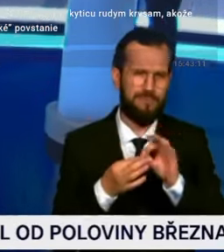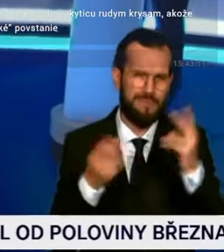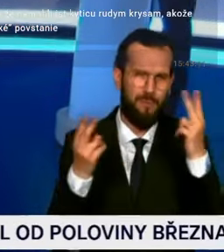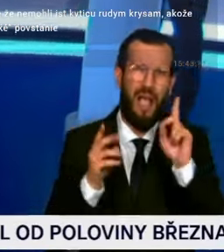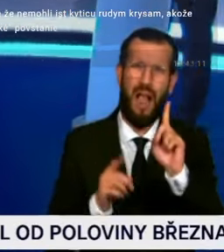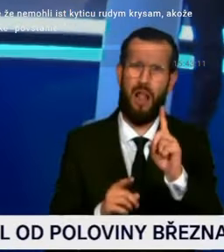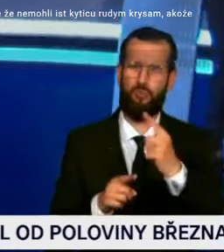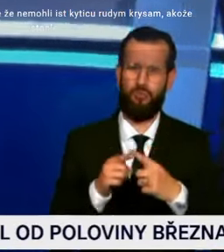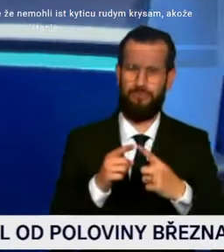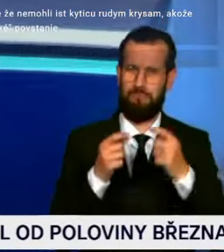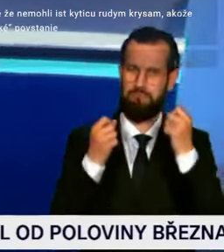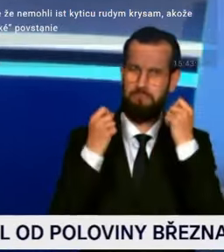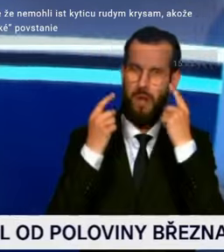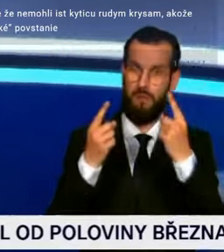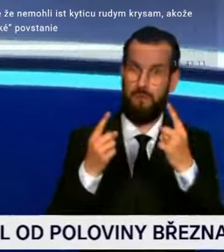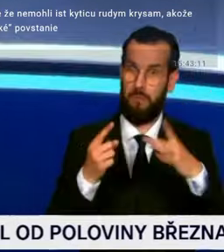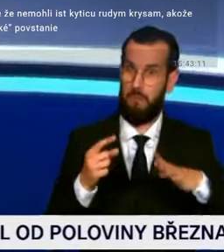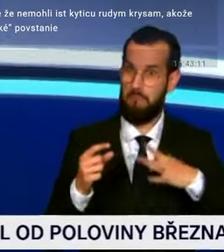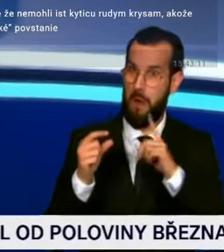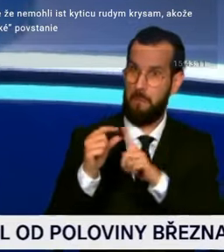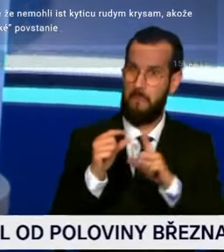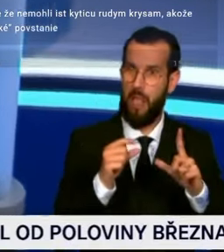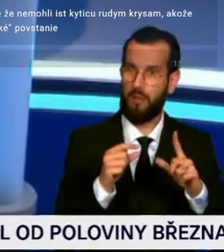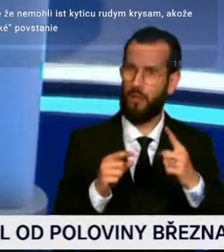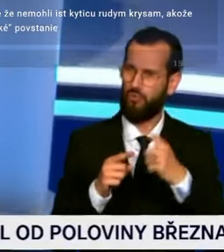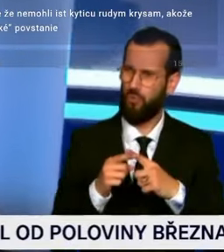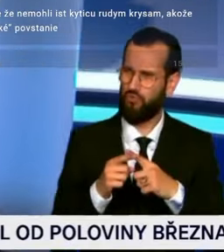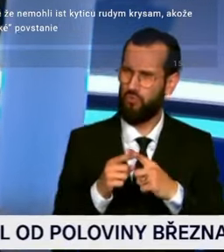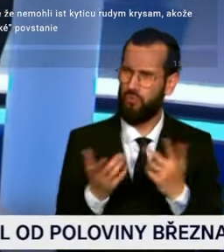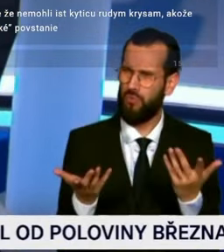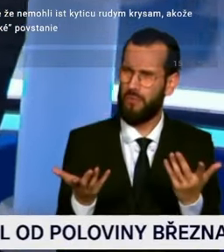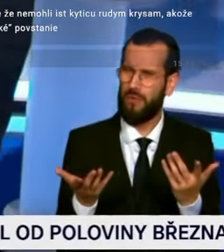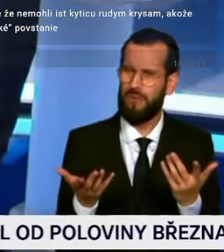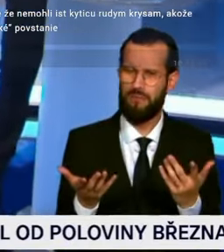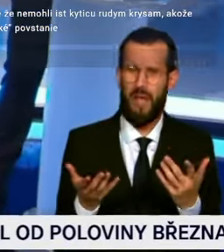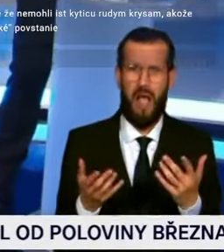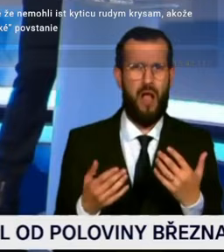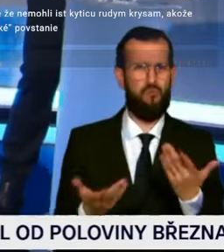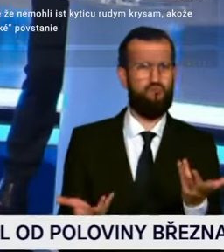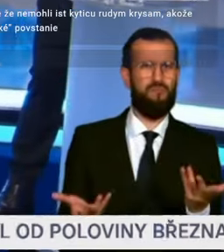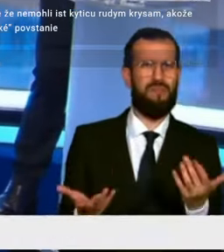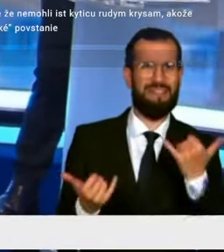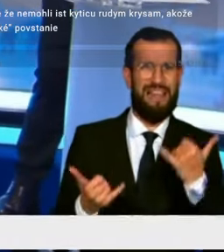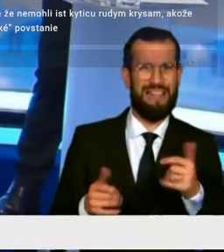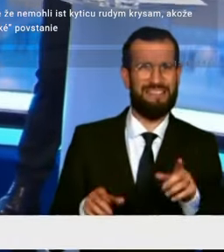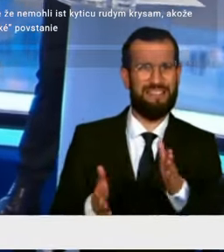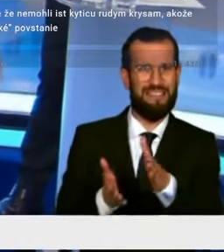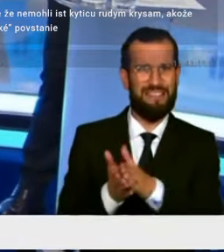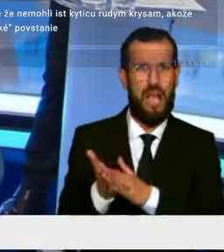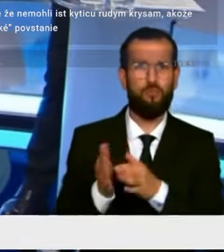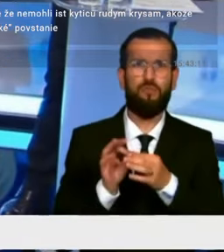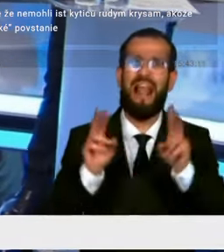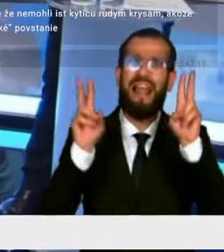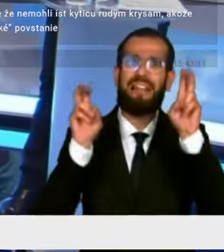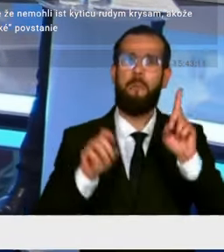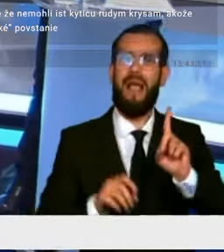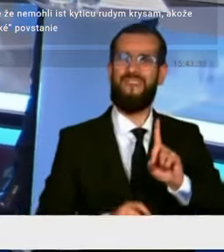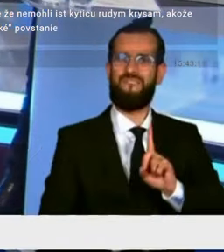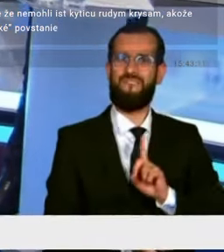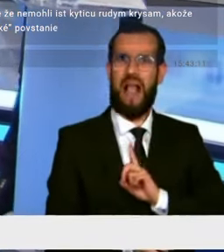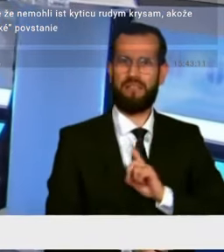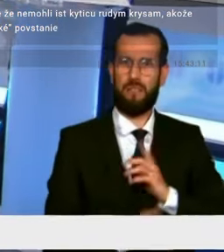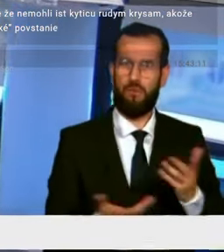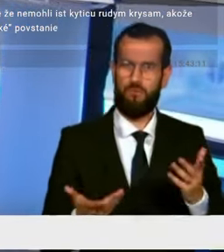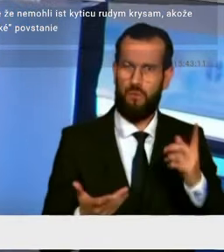eh Trošku som prekvapený pán Pellegrini také nervózne je to nejako Keď Keď sa začne otvárať téma vlastenectva lebo sa začne